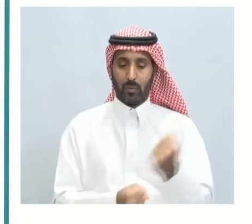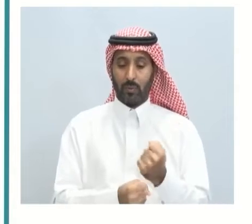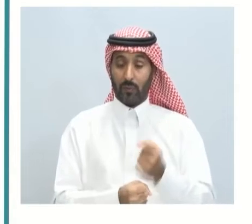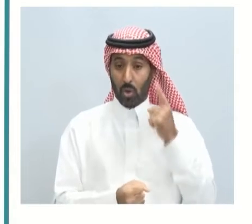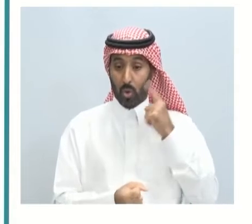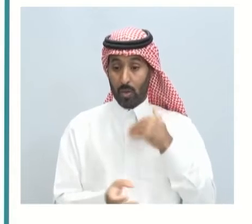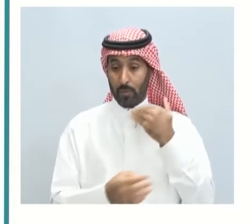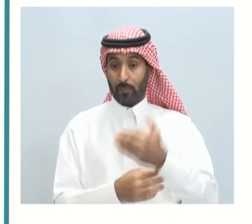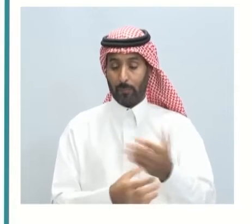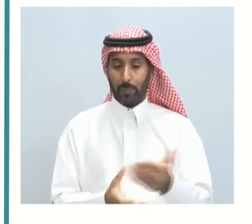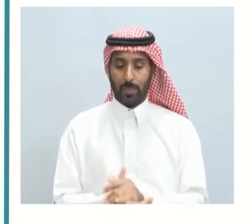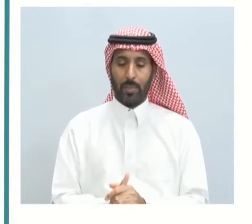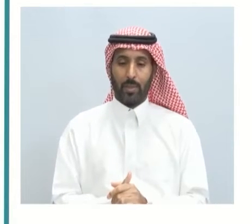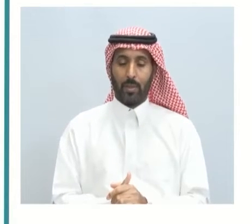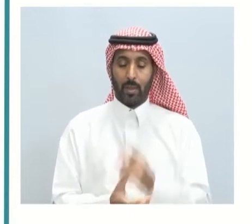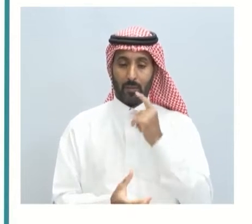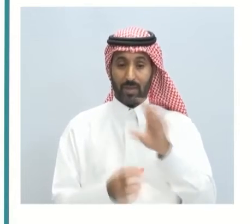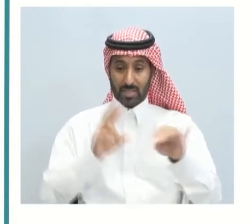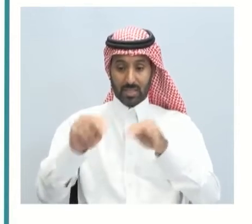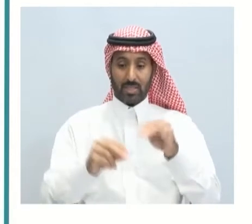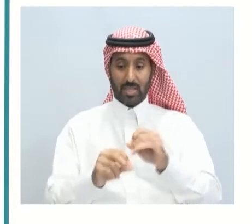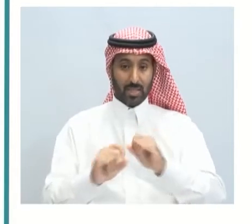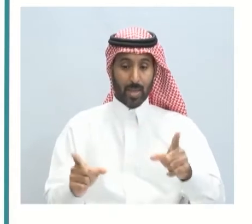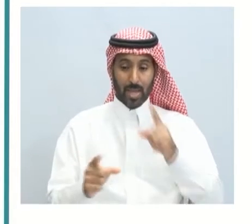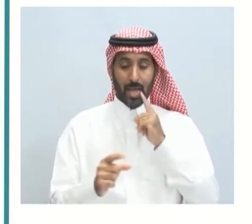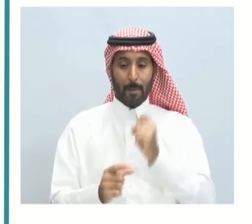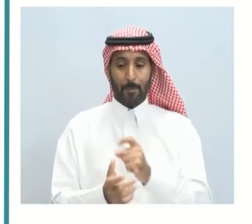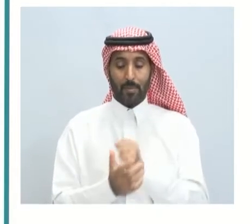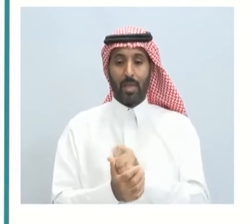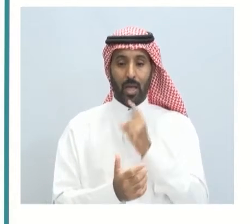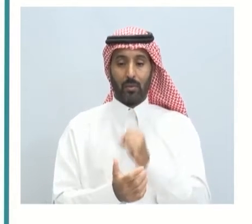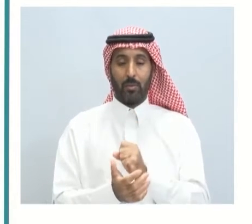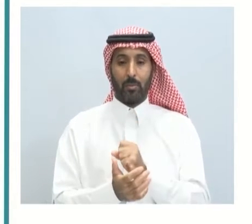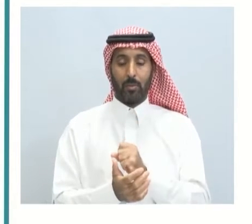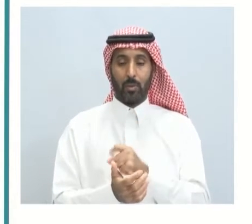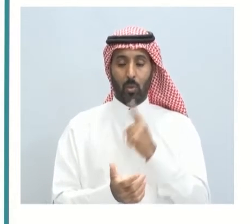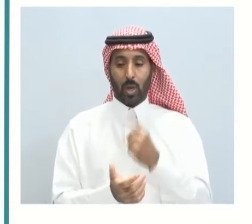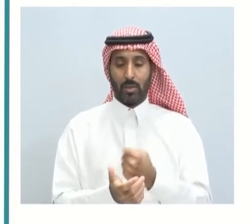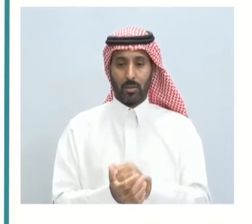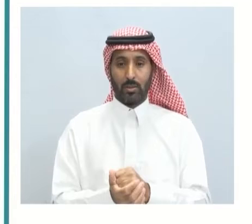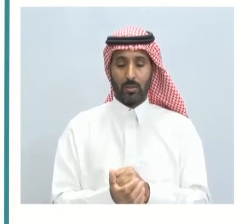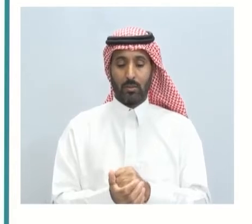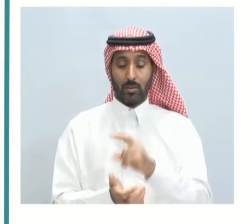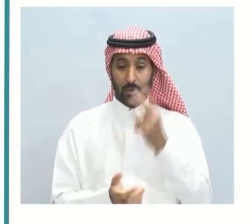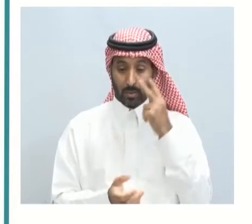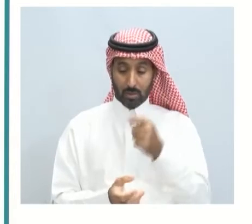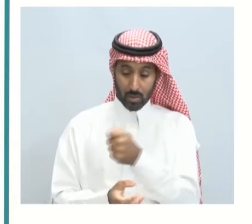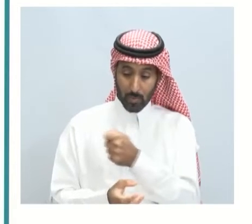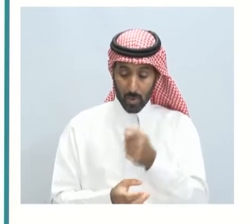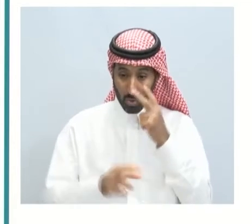العلماء في نواحي كثيره ففي القصه تبين ان عام 1871 تتبع